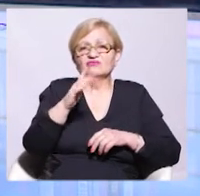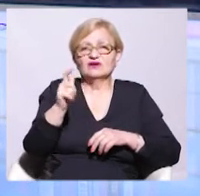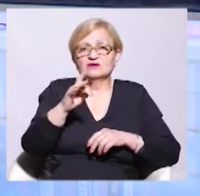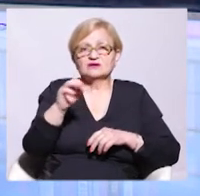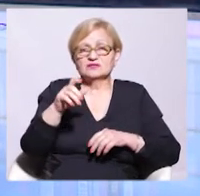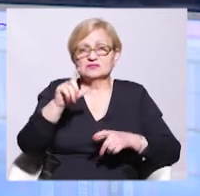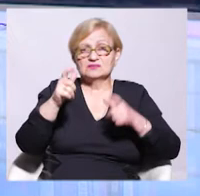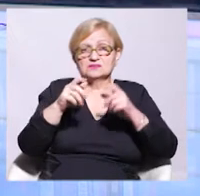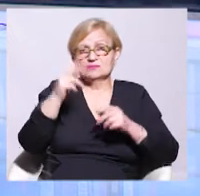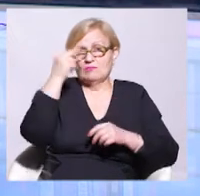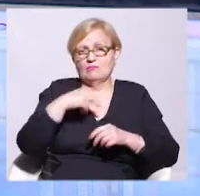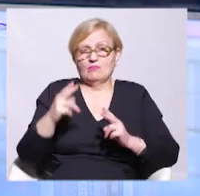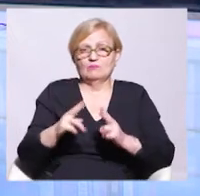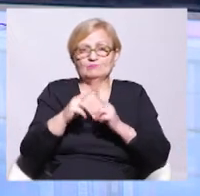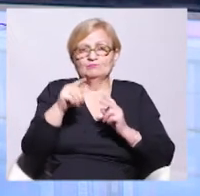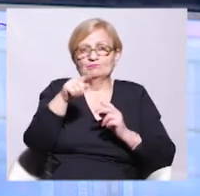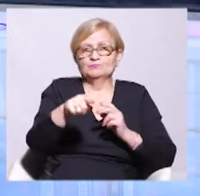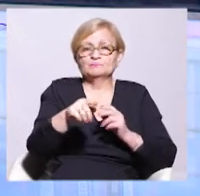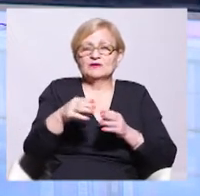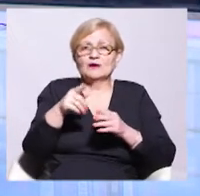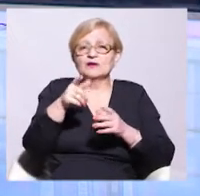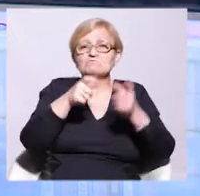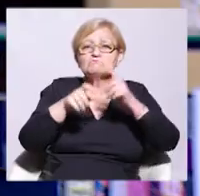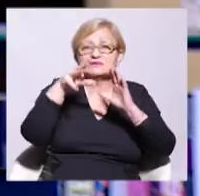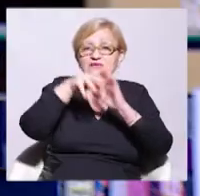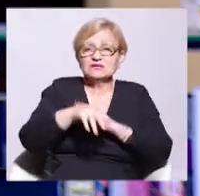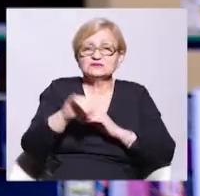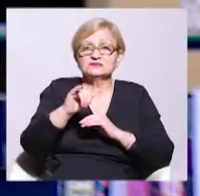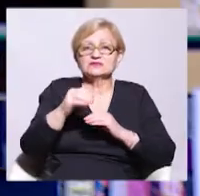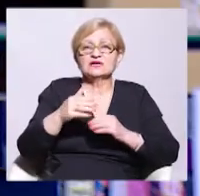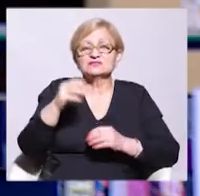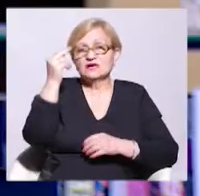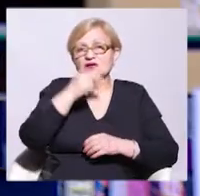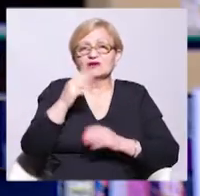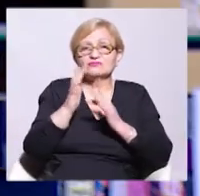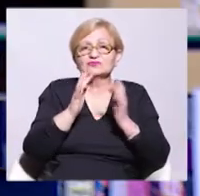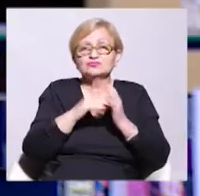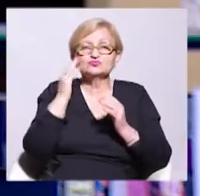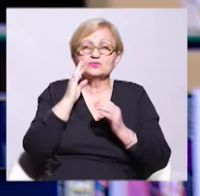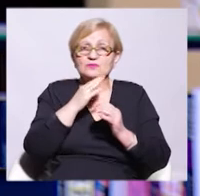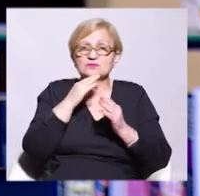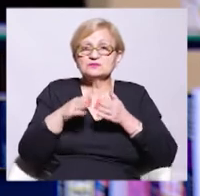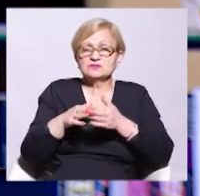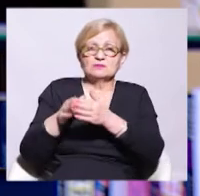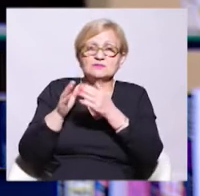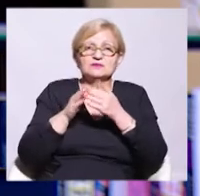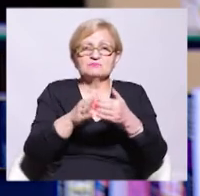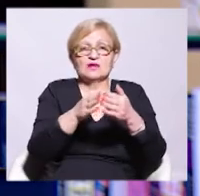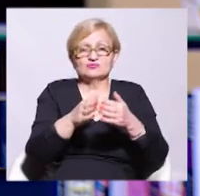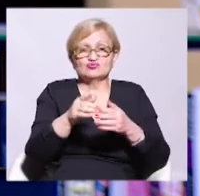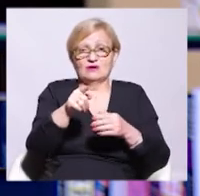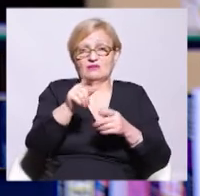მთაზე, რომელსაც ღვთისმშობლის გემი მიანარცხა ქარიშხალმა. ამ ისტორიასა და